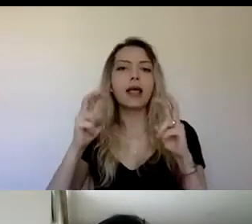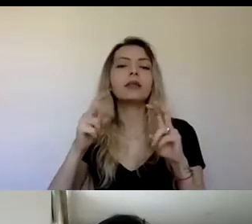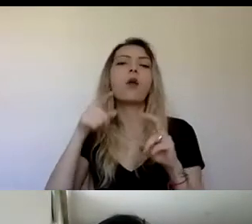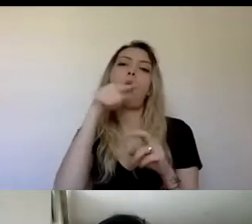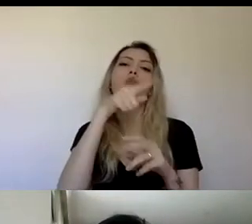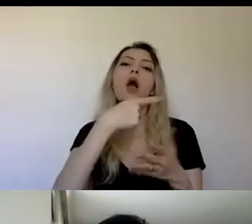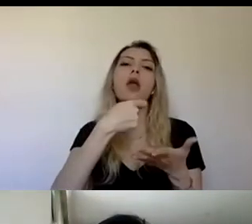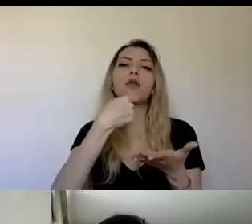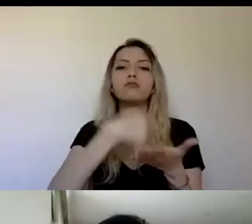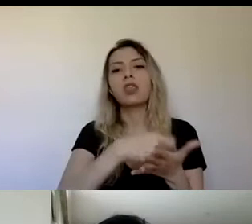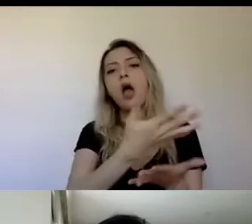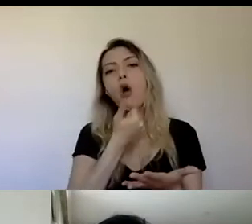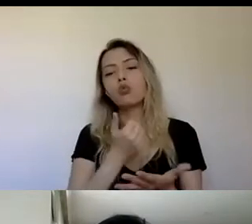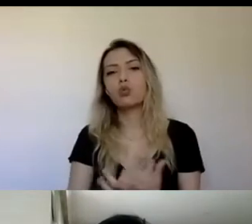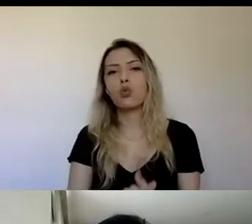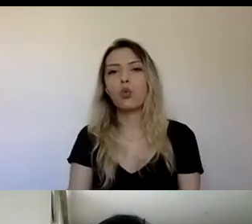Yani tüm